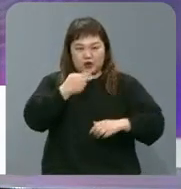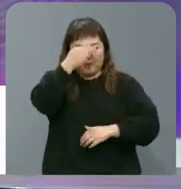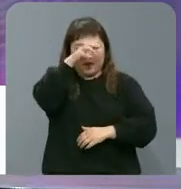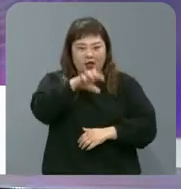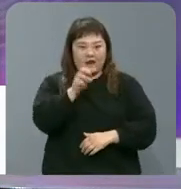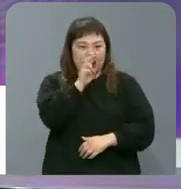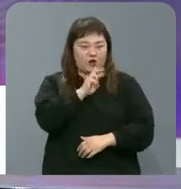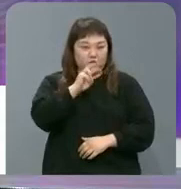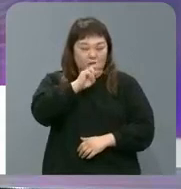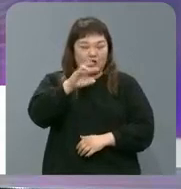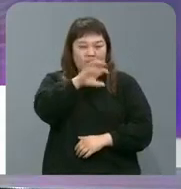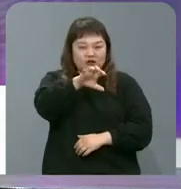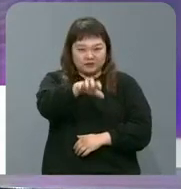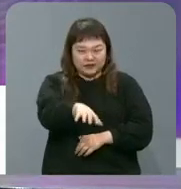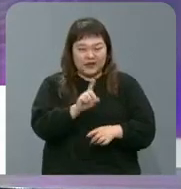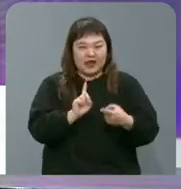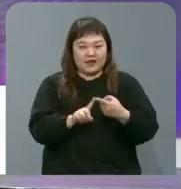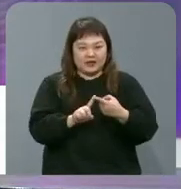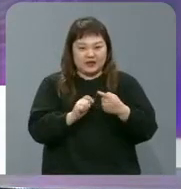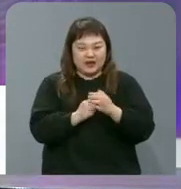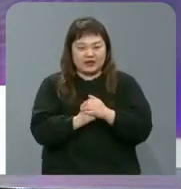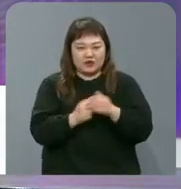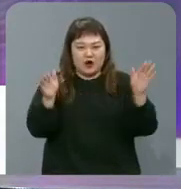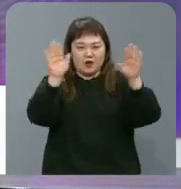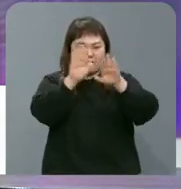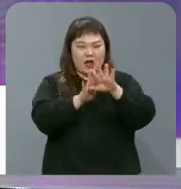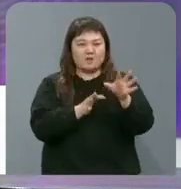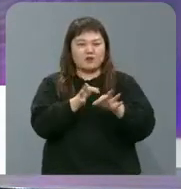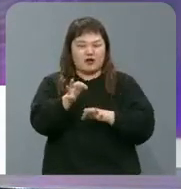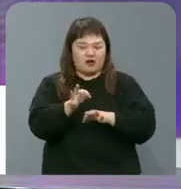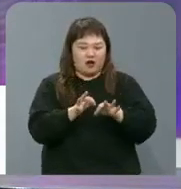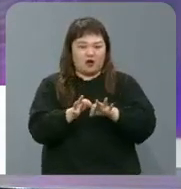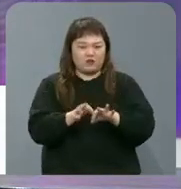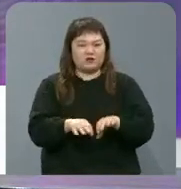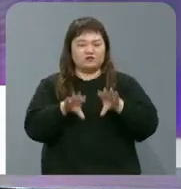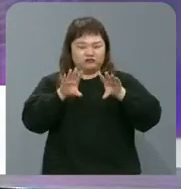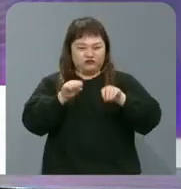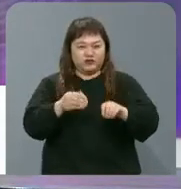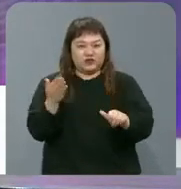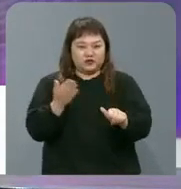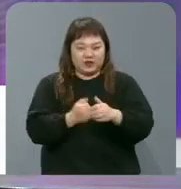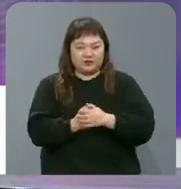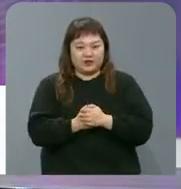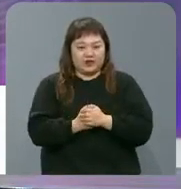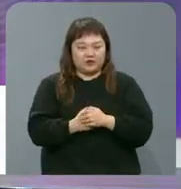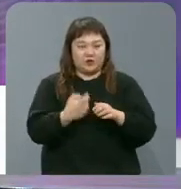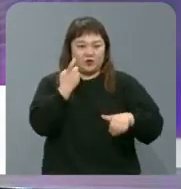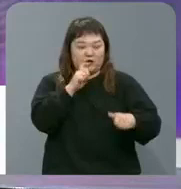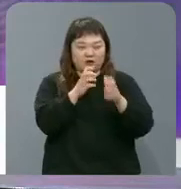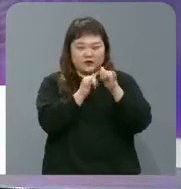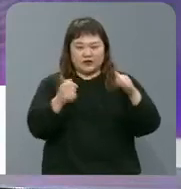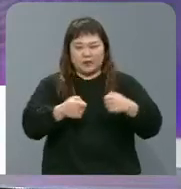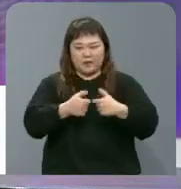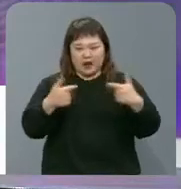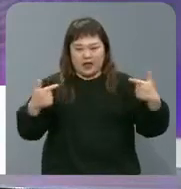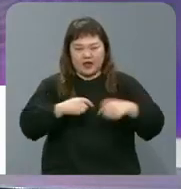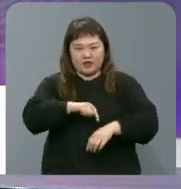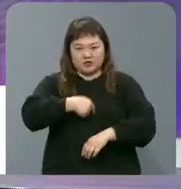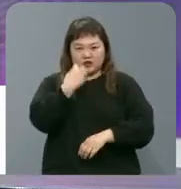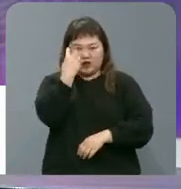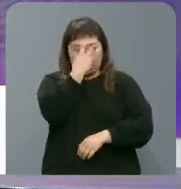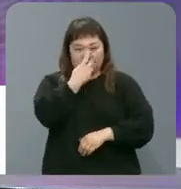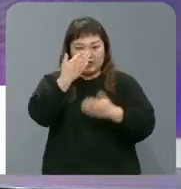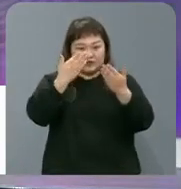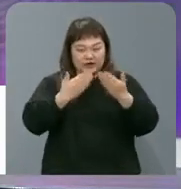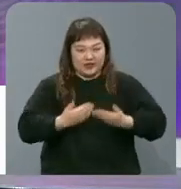그리고 노래연습장 등에 대한 심야 영업을 제 1 그랬습니다 또 확진 자가 확산 3를 보이자 스스로 진단할